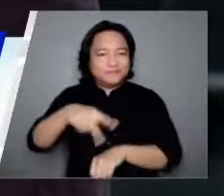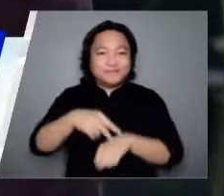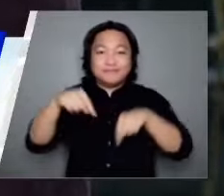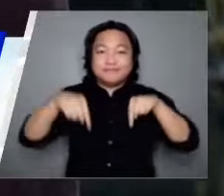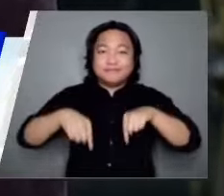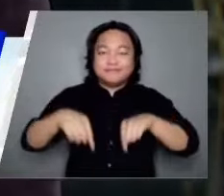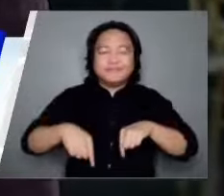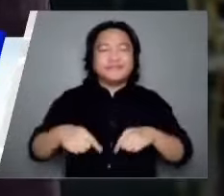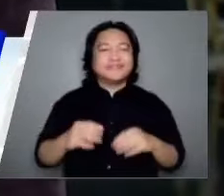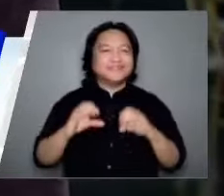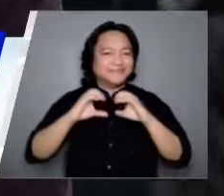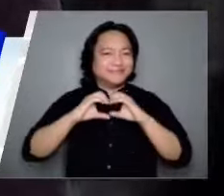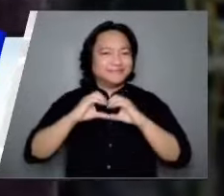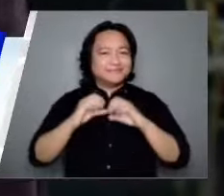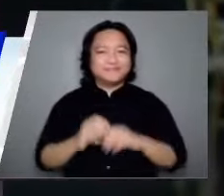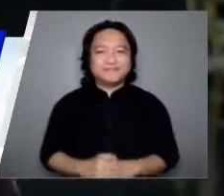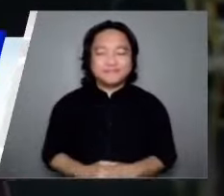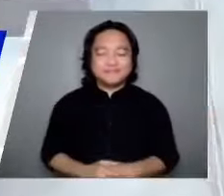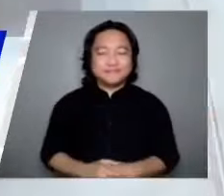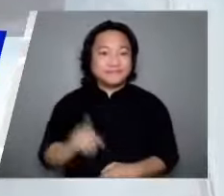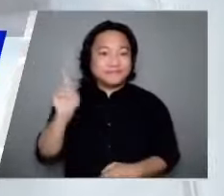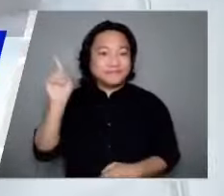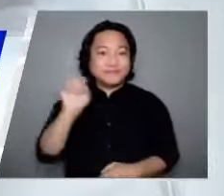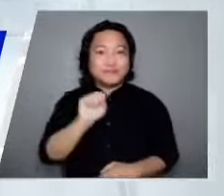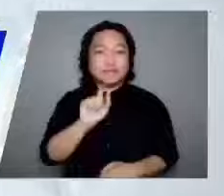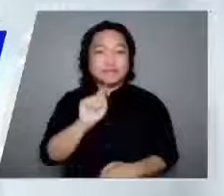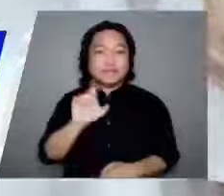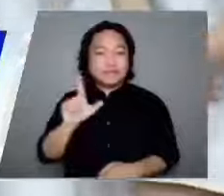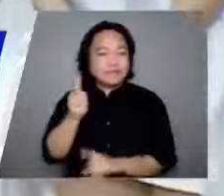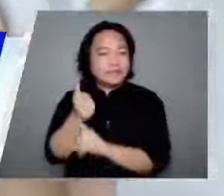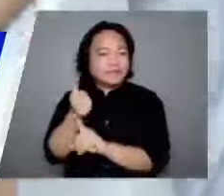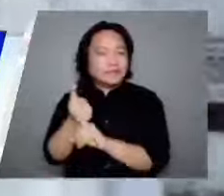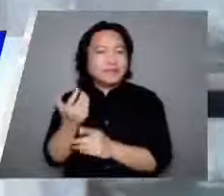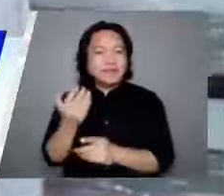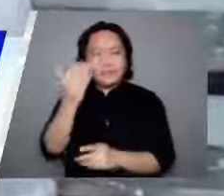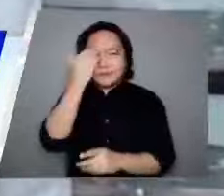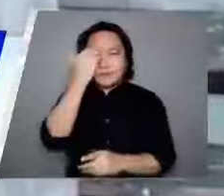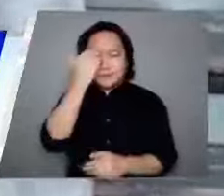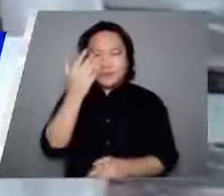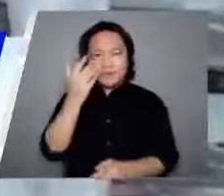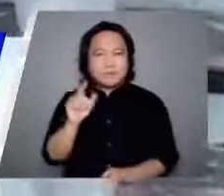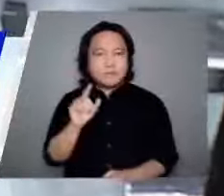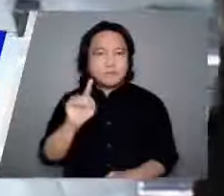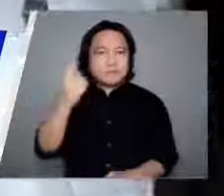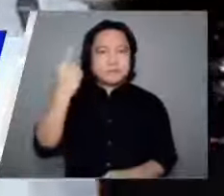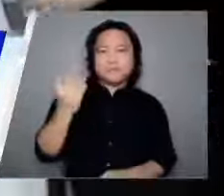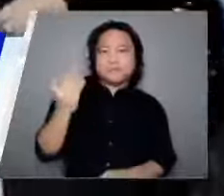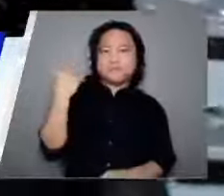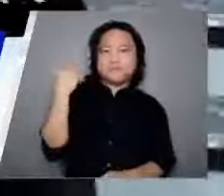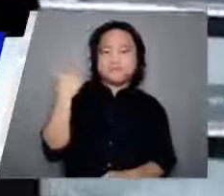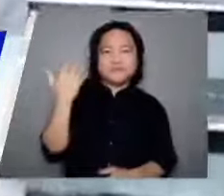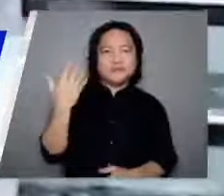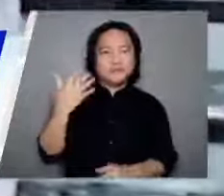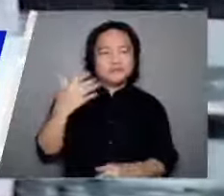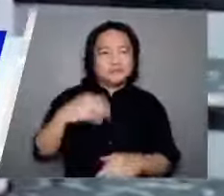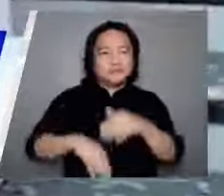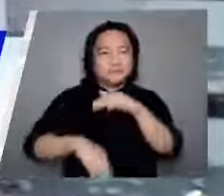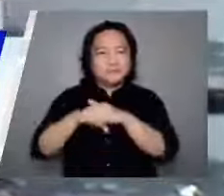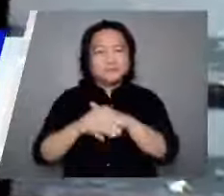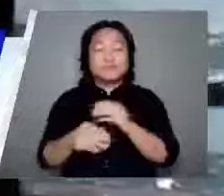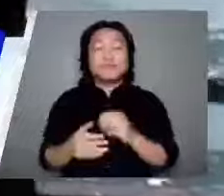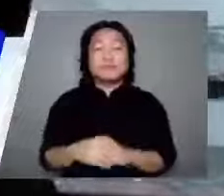ang grupo sa ilalim ni Estelle na Vocal Mix ang nagwagi sa The Voice Generations. Pati ang P-Pop Kings ng